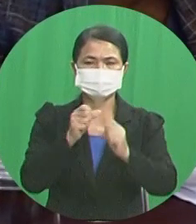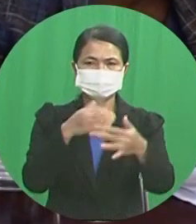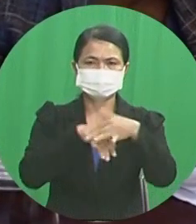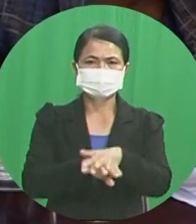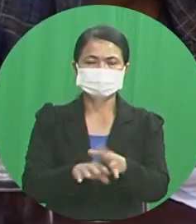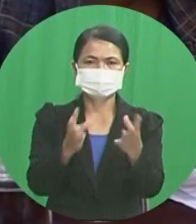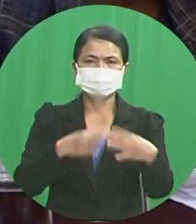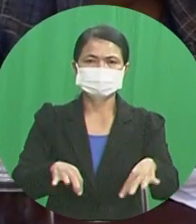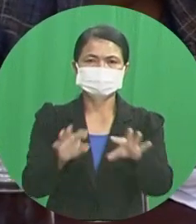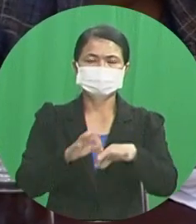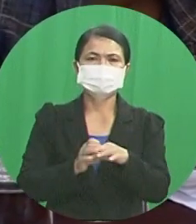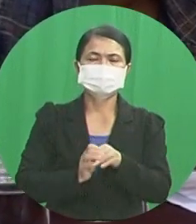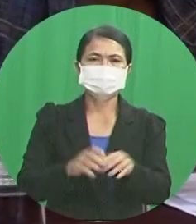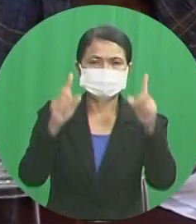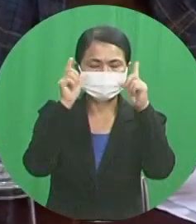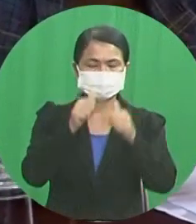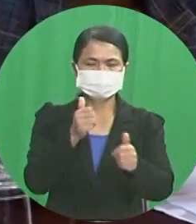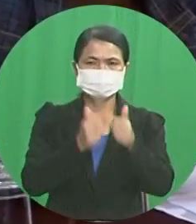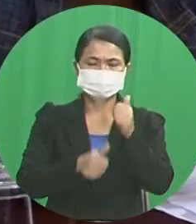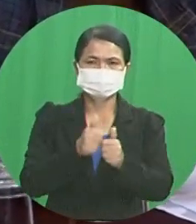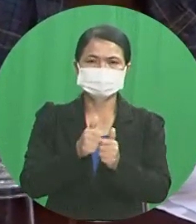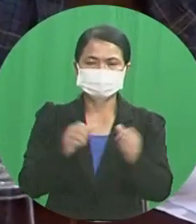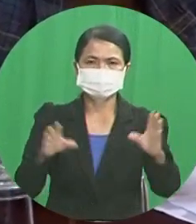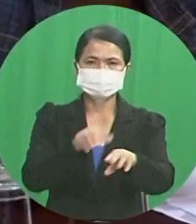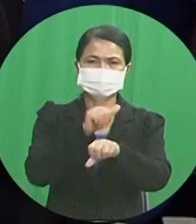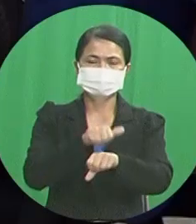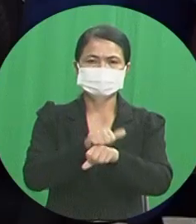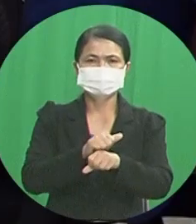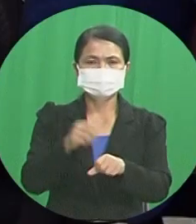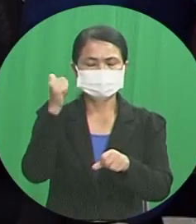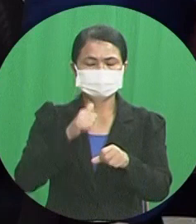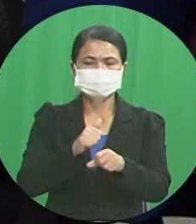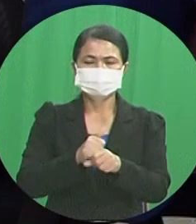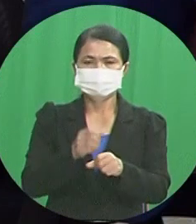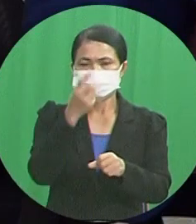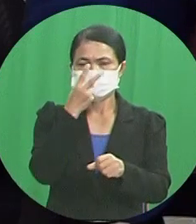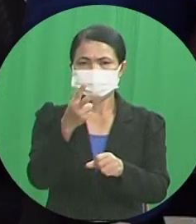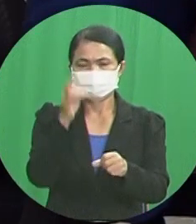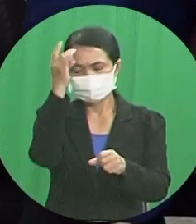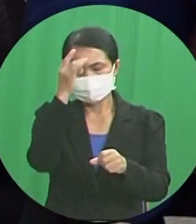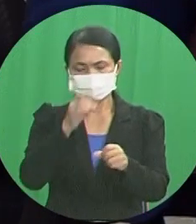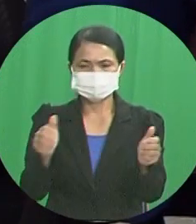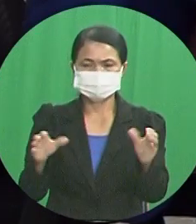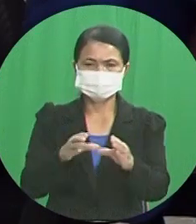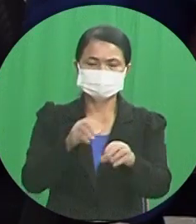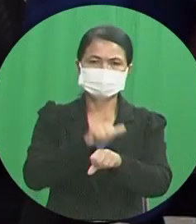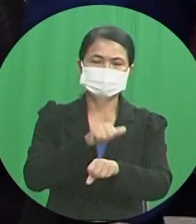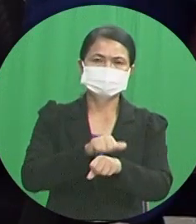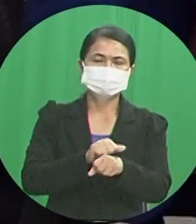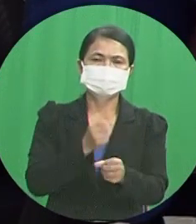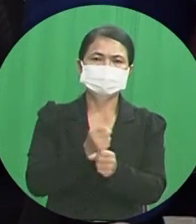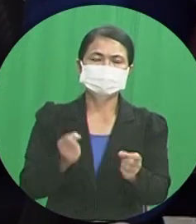រួមសំខាន់សំខាន់របស់ឯកឧត្តមរដ្ឋមន្ត្រីក្នុងក្រមការងារលោកស្រីនឹងយកទៅពិនិត្យពិចារណាជាមួយក្រមការងារ